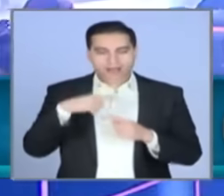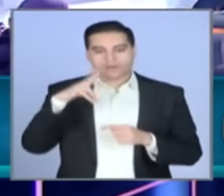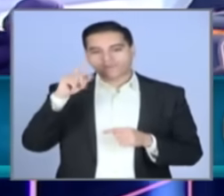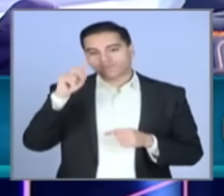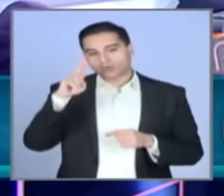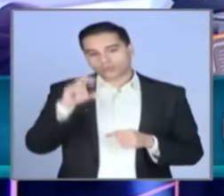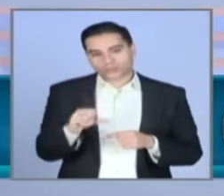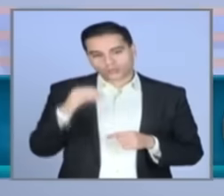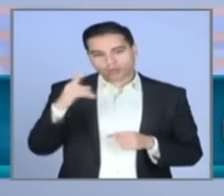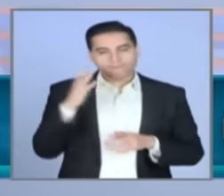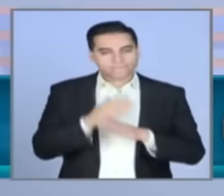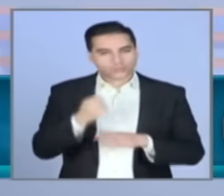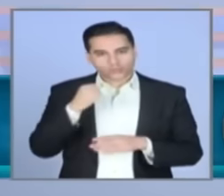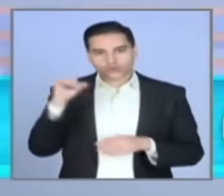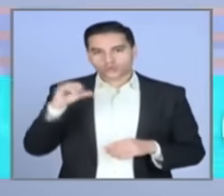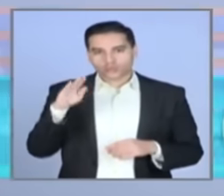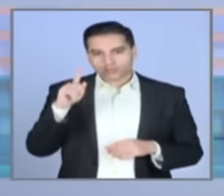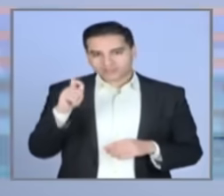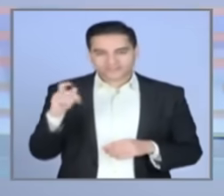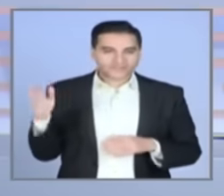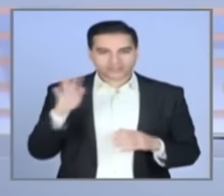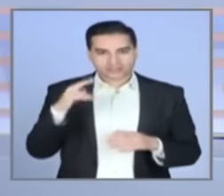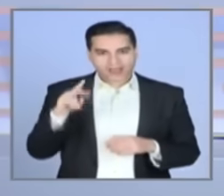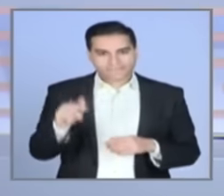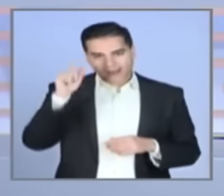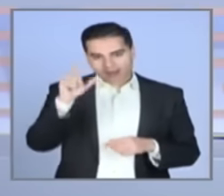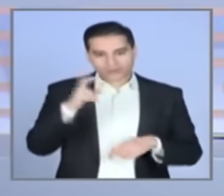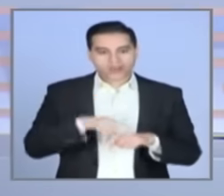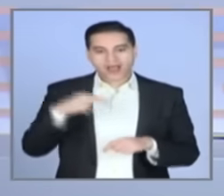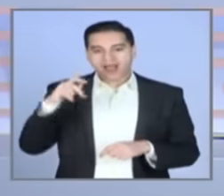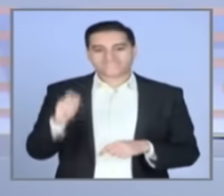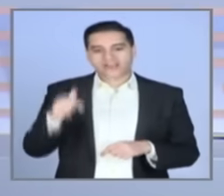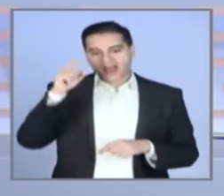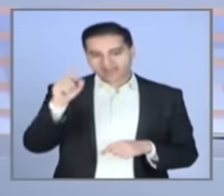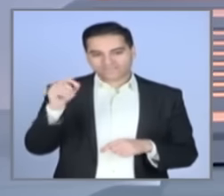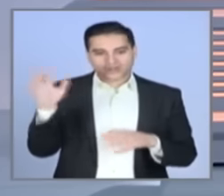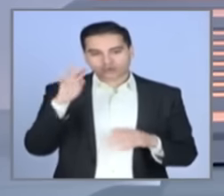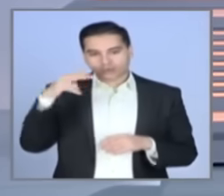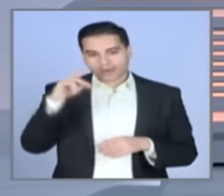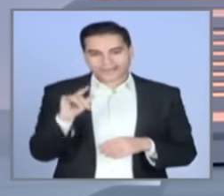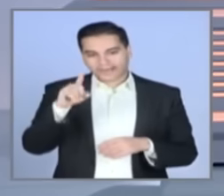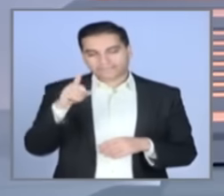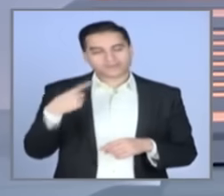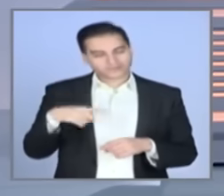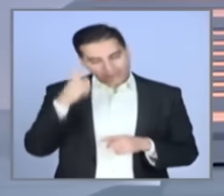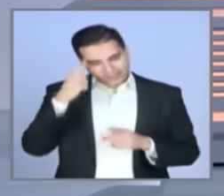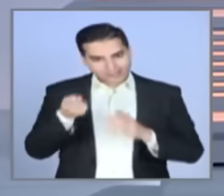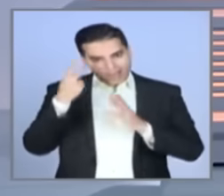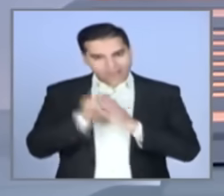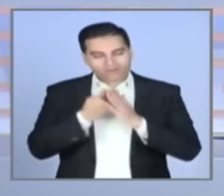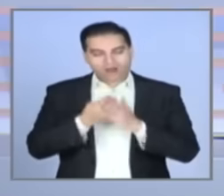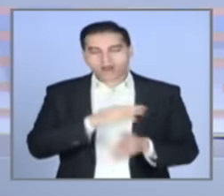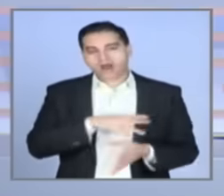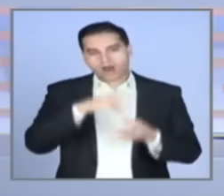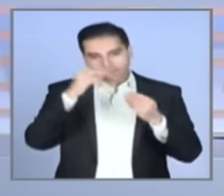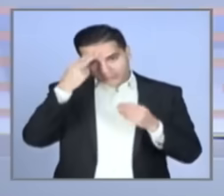بطولة يوسف شعبان، عفاف شعيب، ورجاء حسين، طبعا من تأليف الراحل